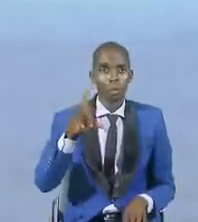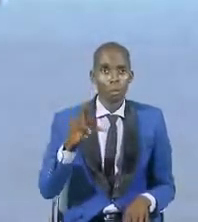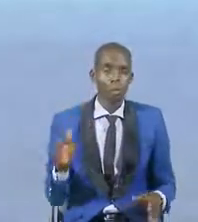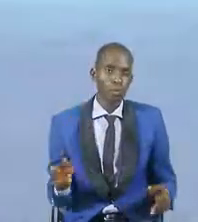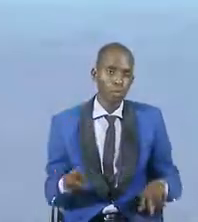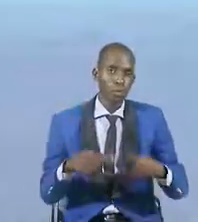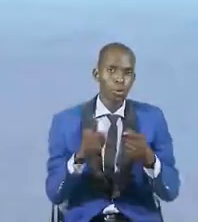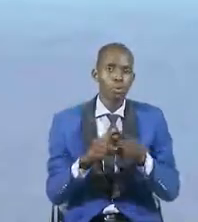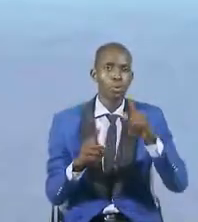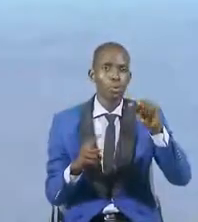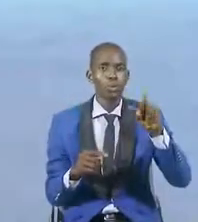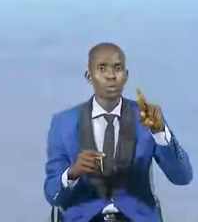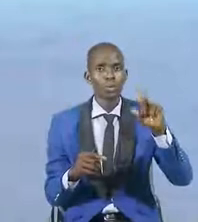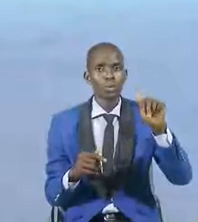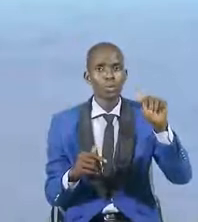est allé à Troas,